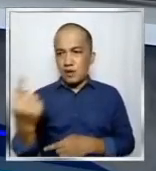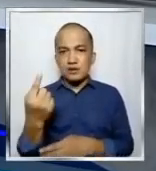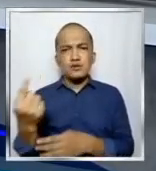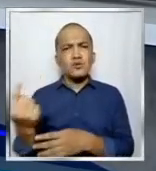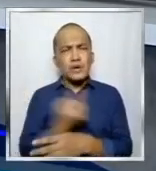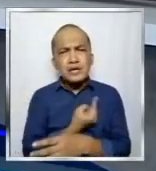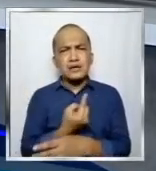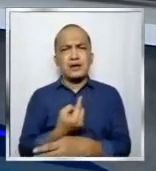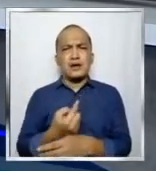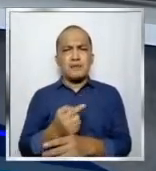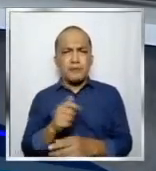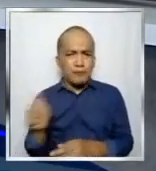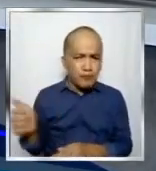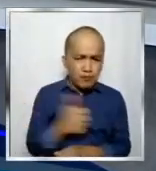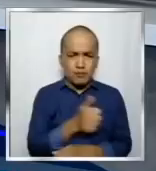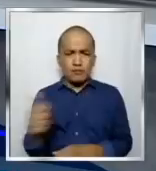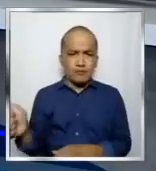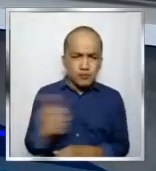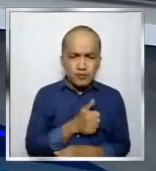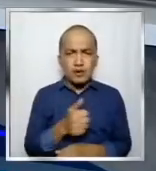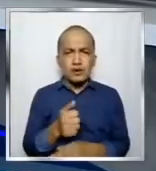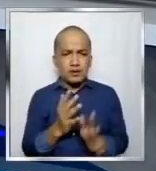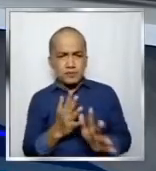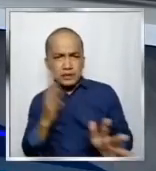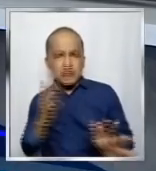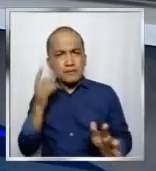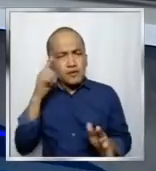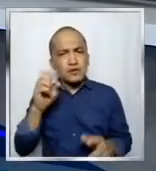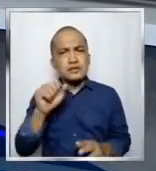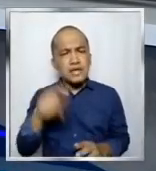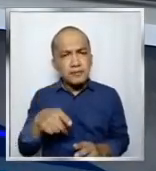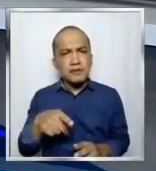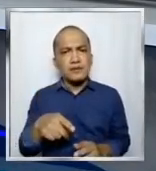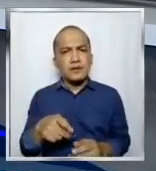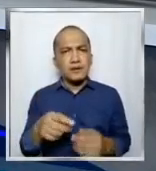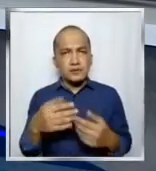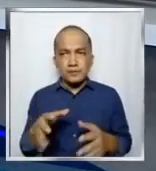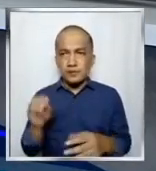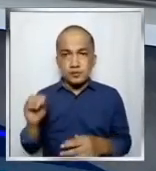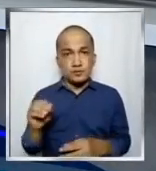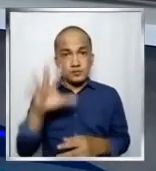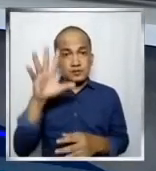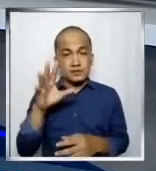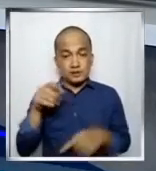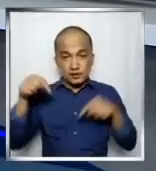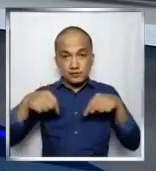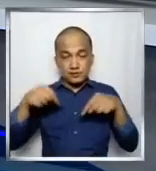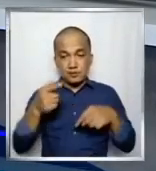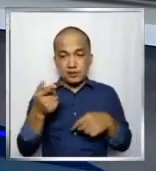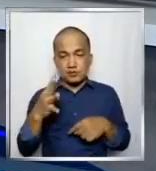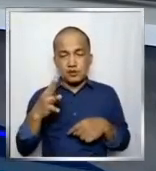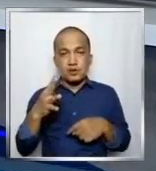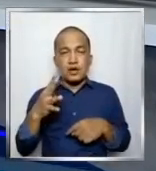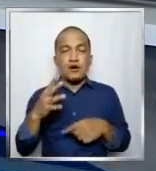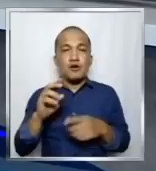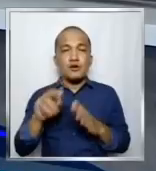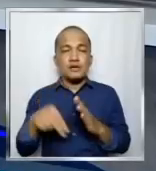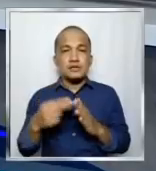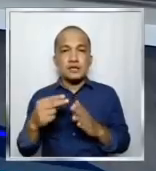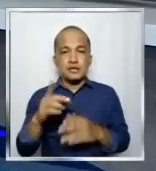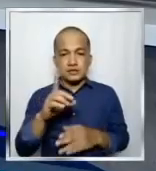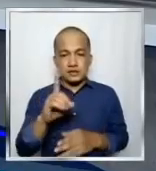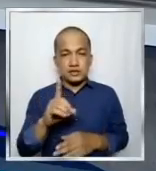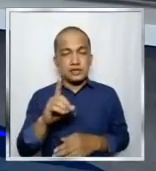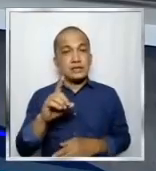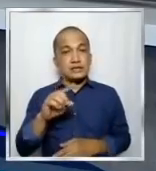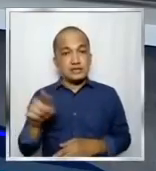para sa social amelioration subsidy. Matapos may palabas sa 24 oras at sa Super Radio DZBB ang kanilang kwento,